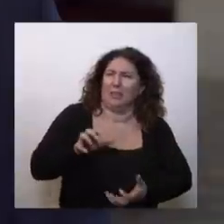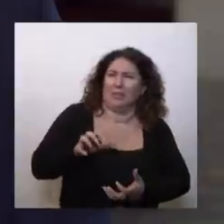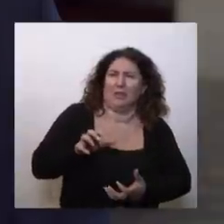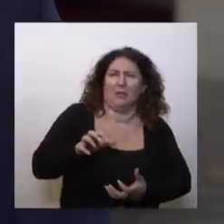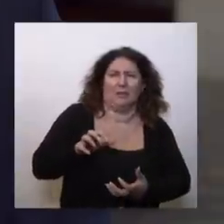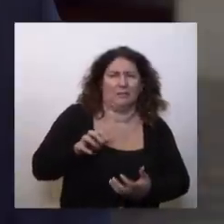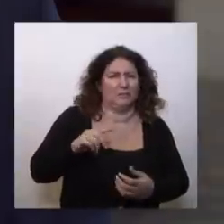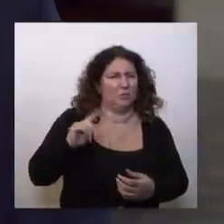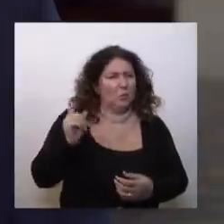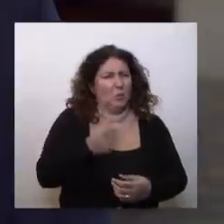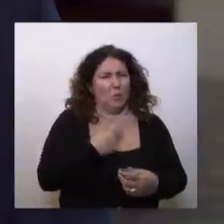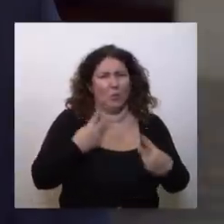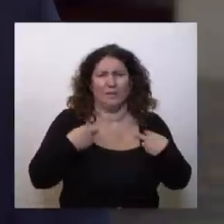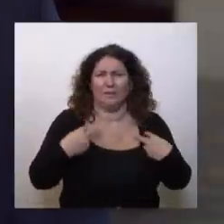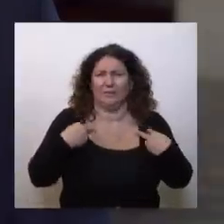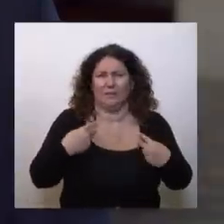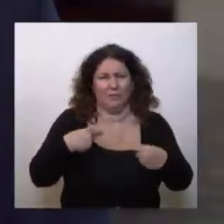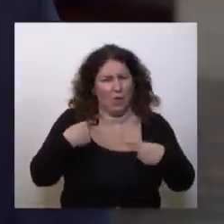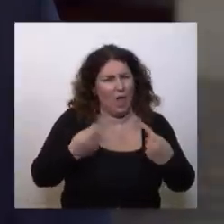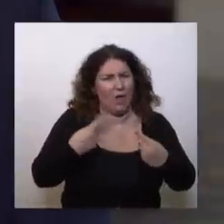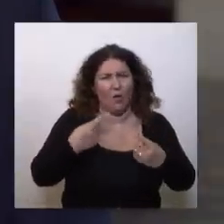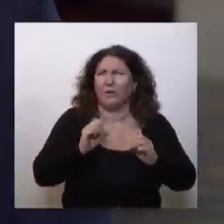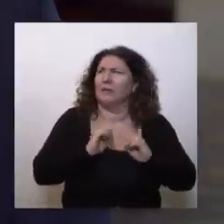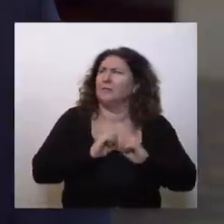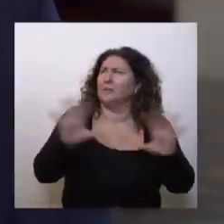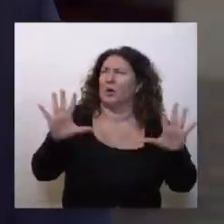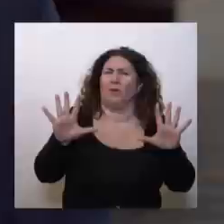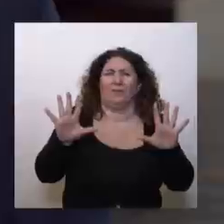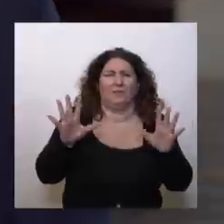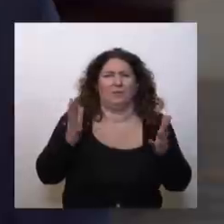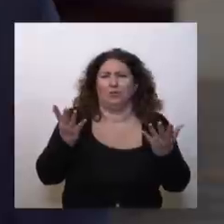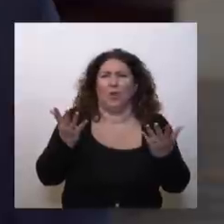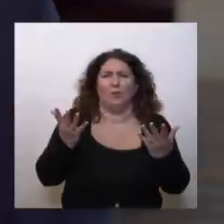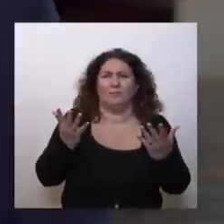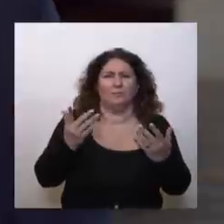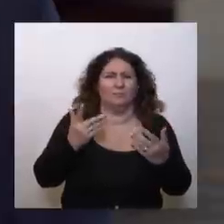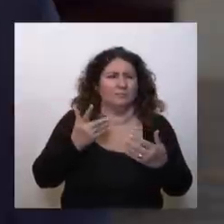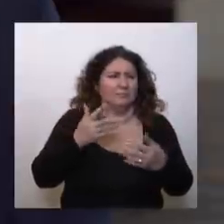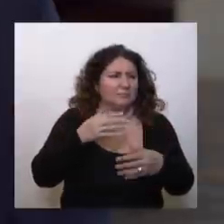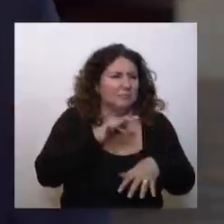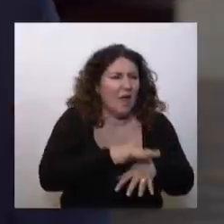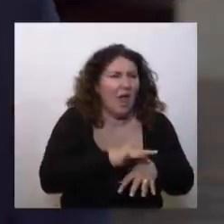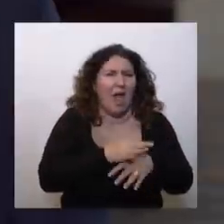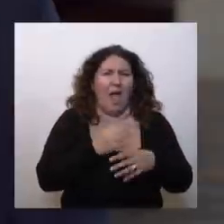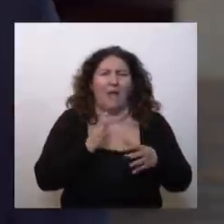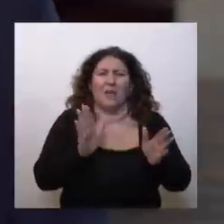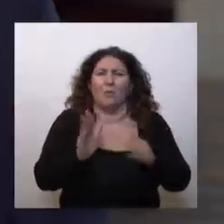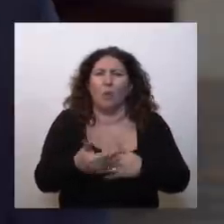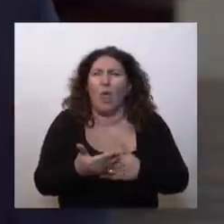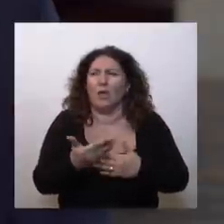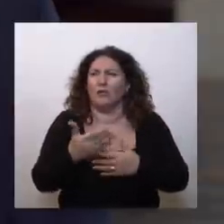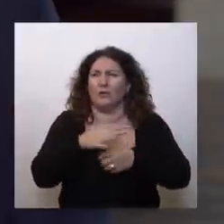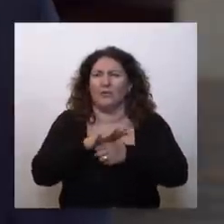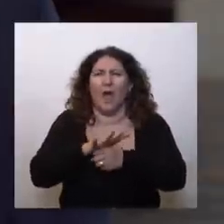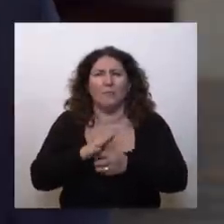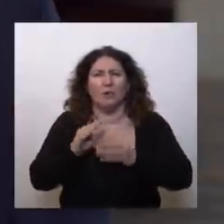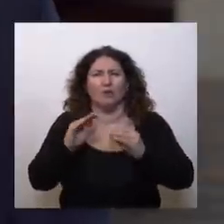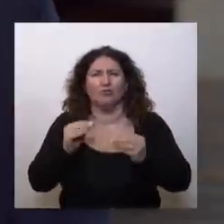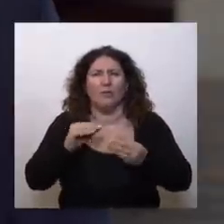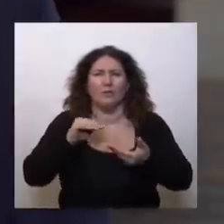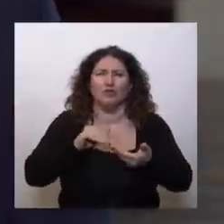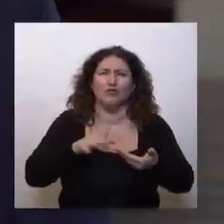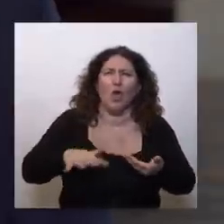in tutti noi, nei malati, negli operatori, nelle famiglie, nei giovani, in tutta la società, ferita